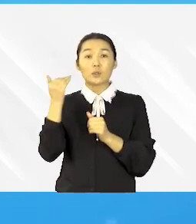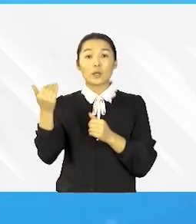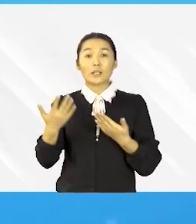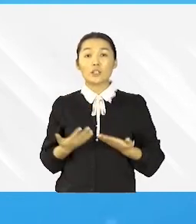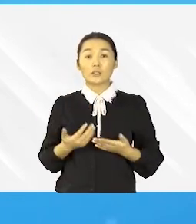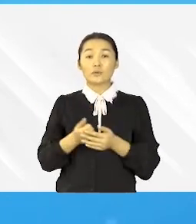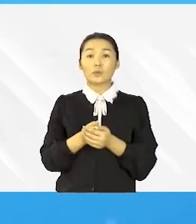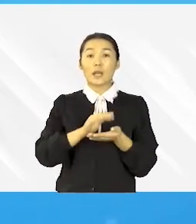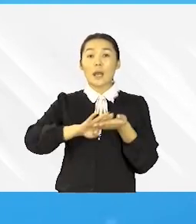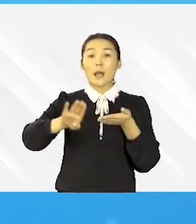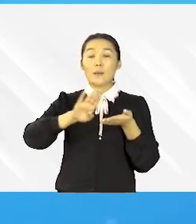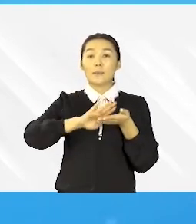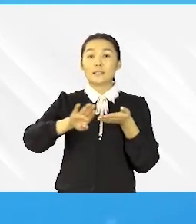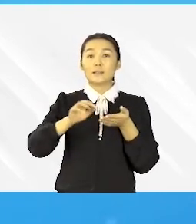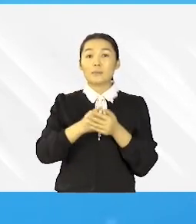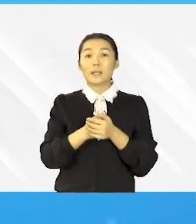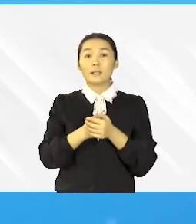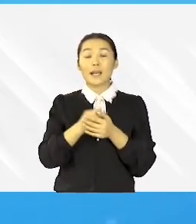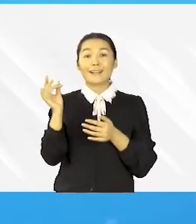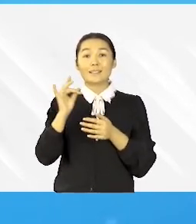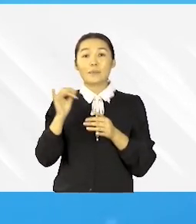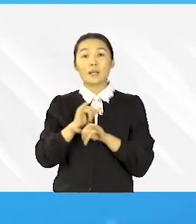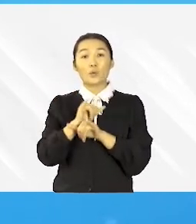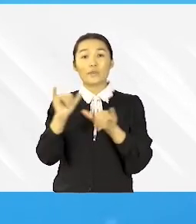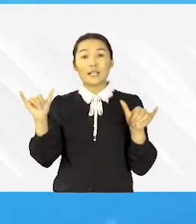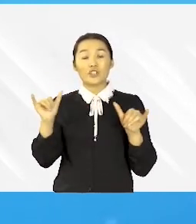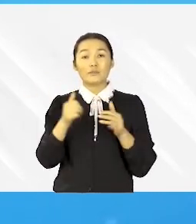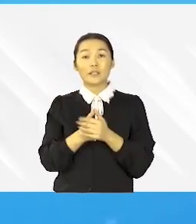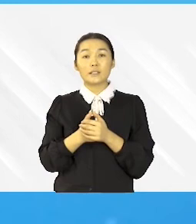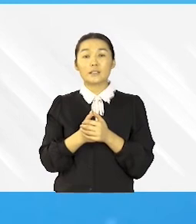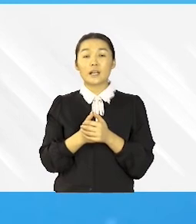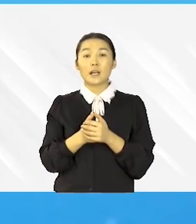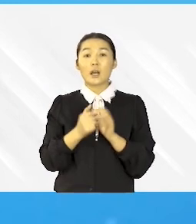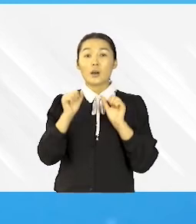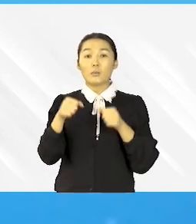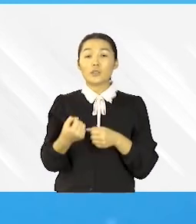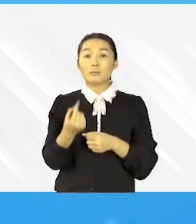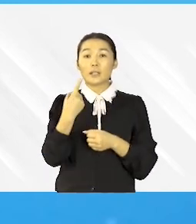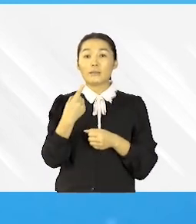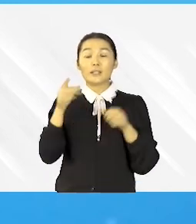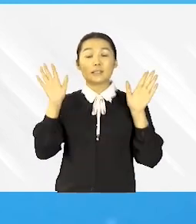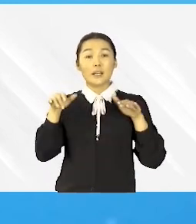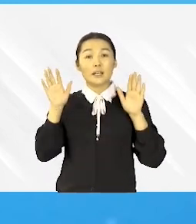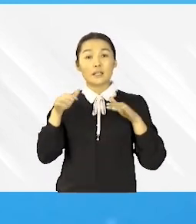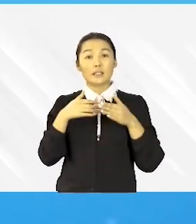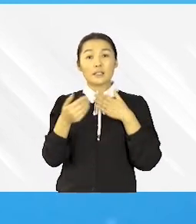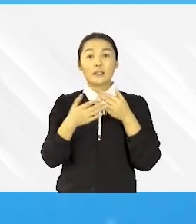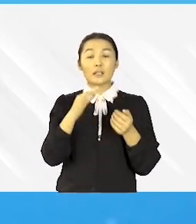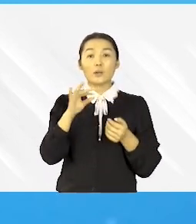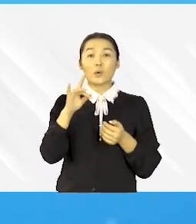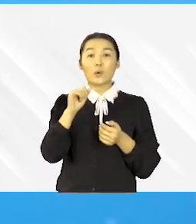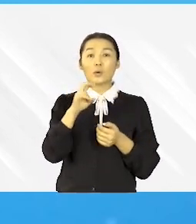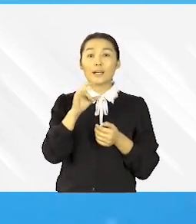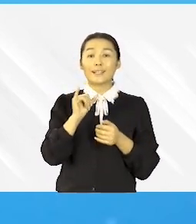от линьки к линьке размер личинки увеличивается. У них могут появиться зачатки крыльев или орган размножения.